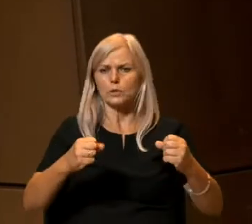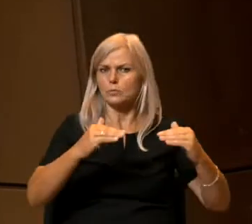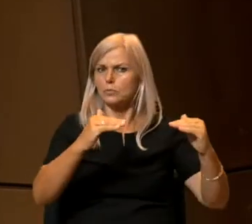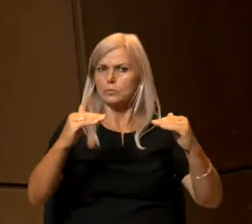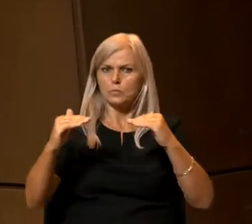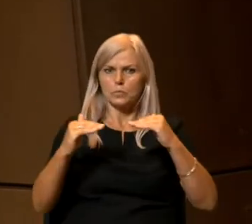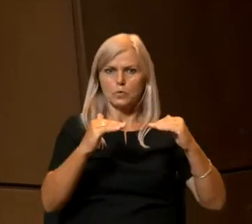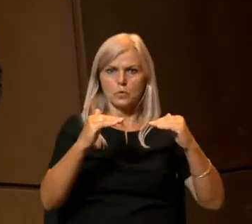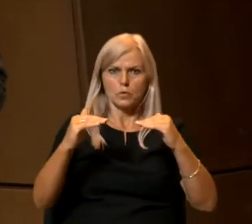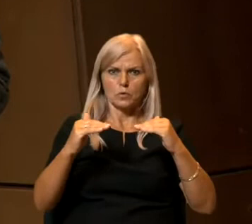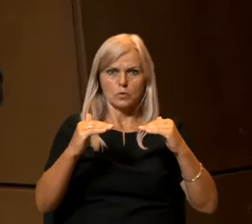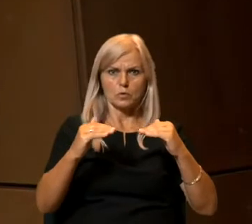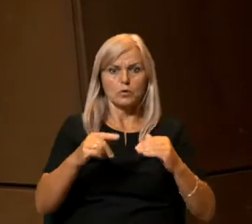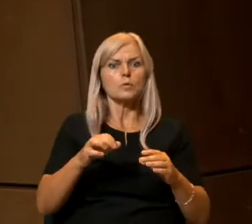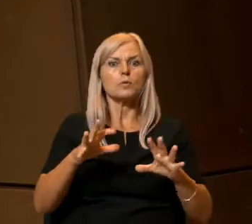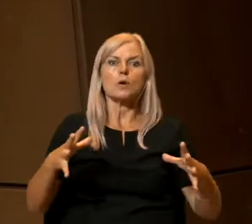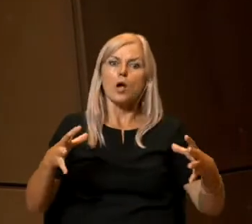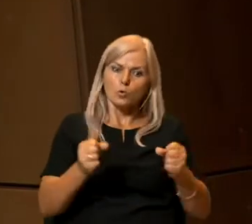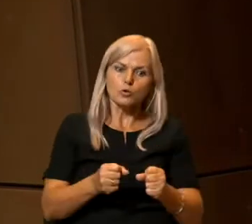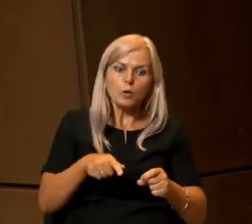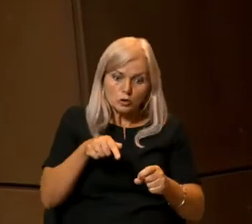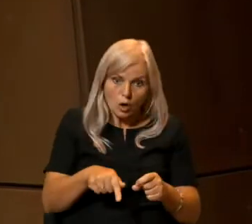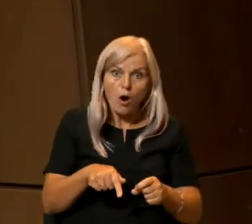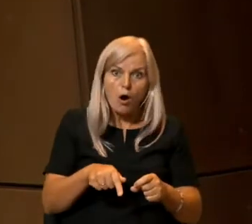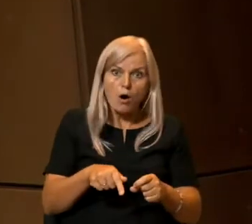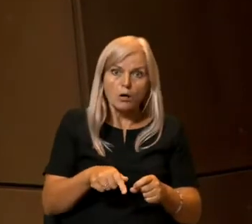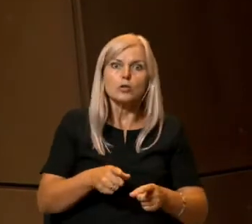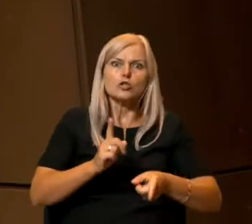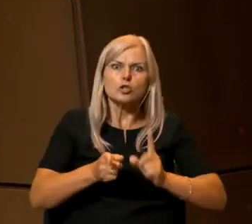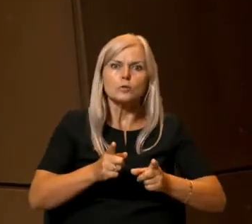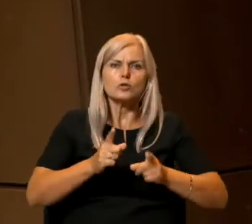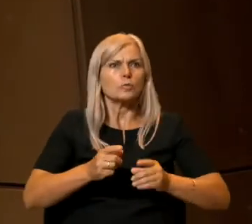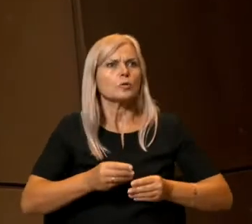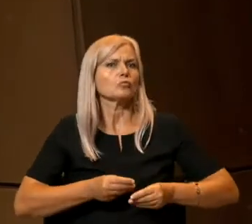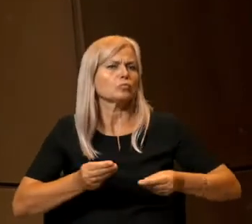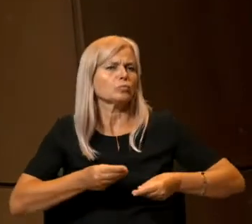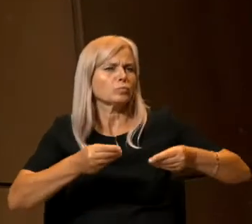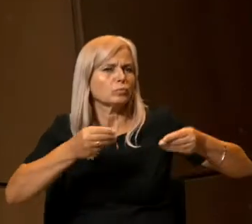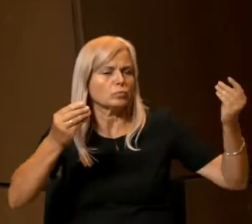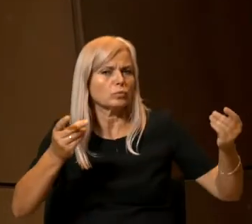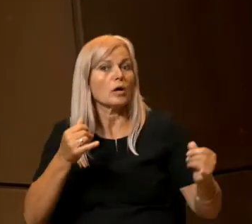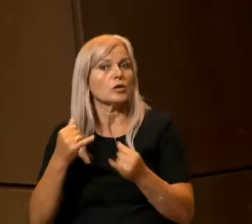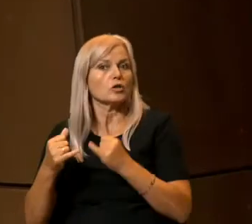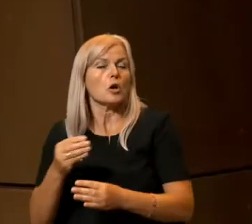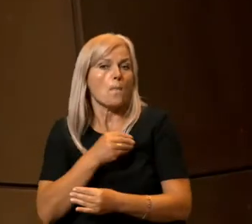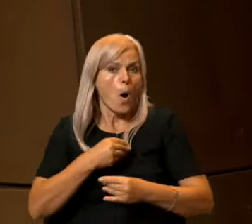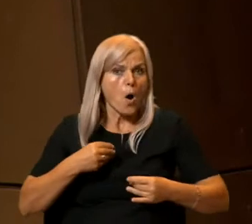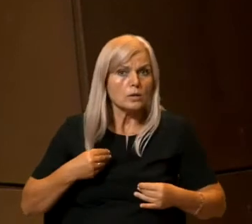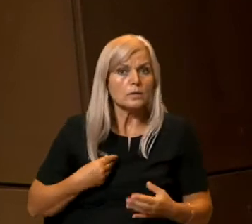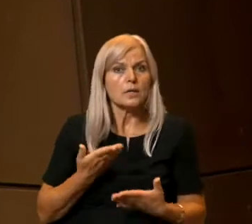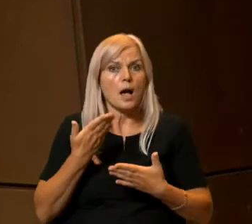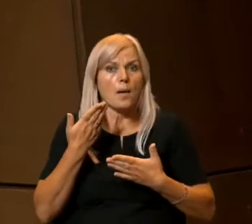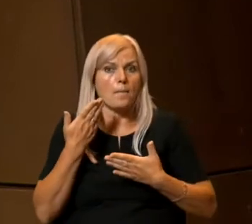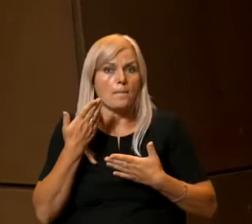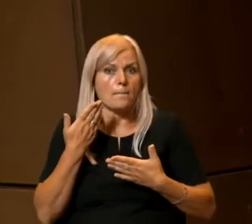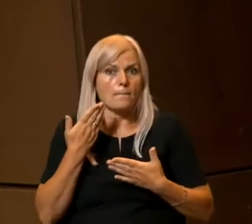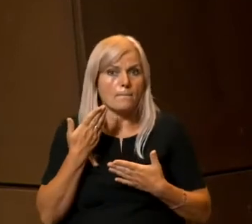biec szybciej, a dwa lata później jeszcze szybciej. Jeżeli Polska będzie bardzo